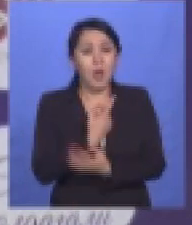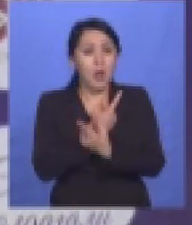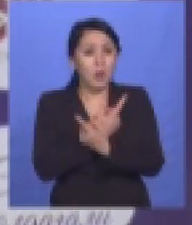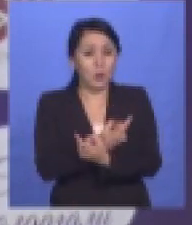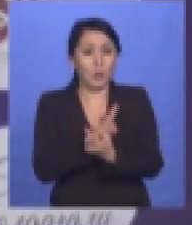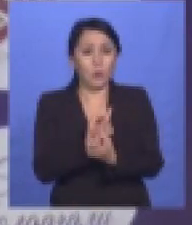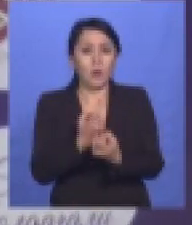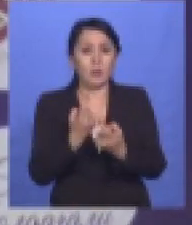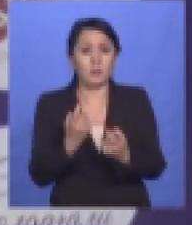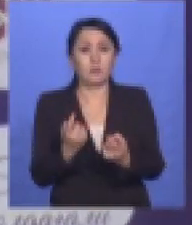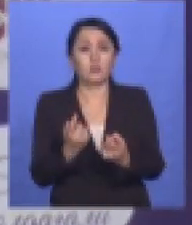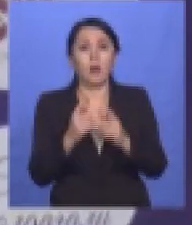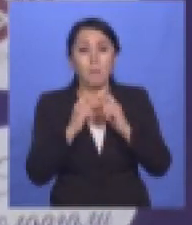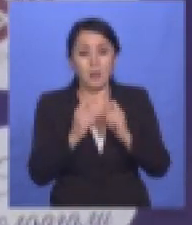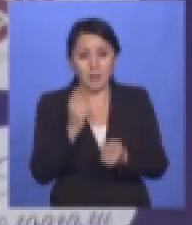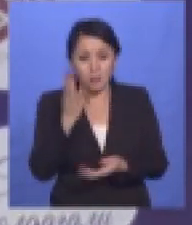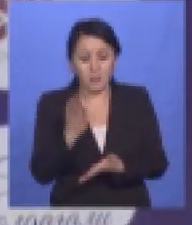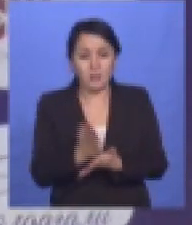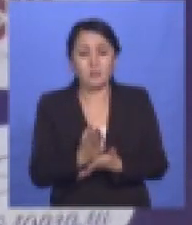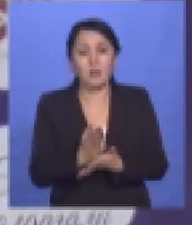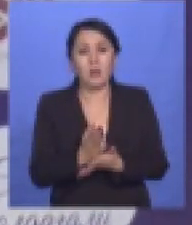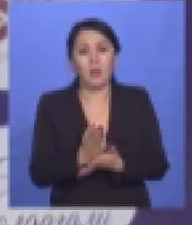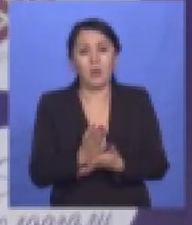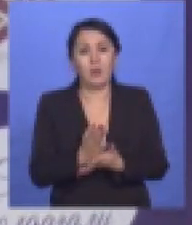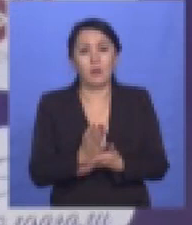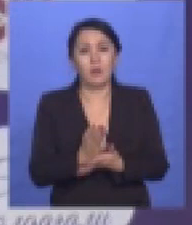көзайымына атты арнайы сыйлықтары бар. Және де